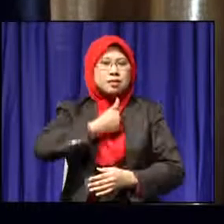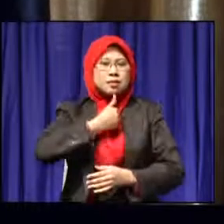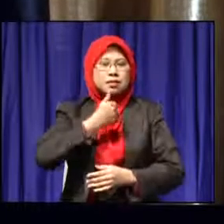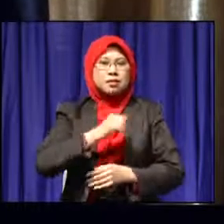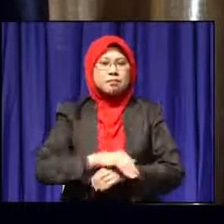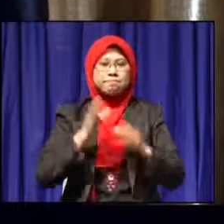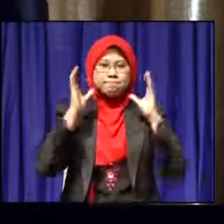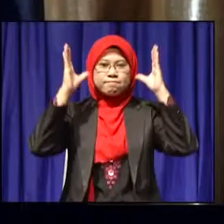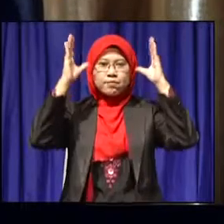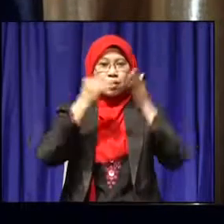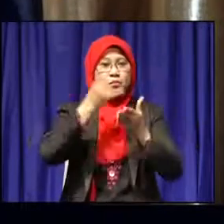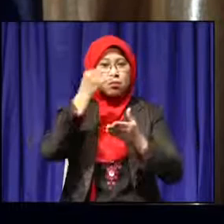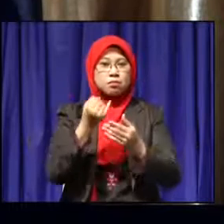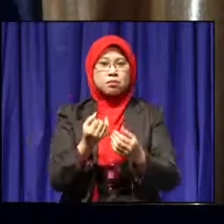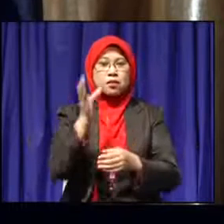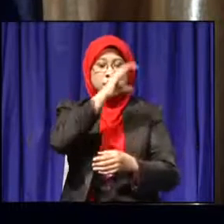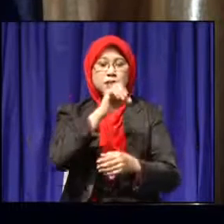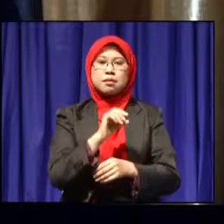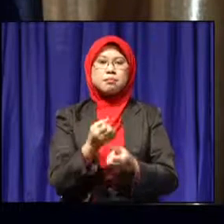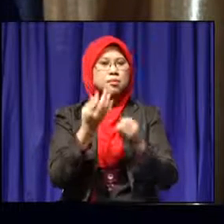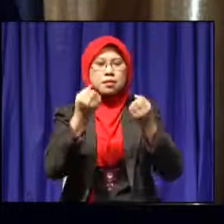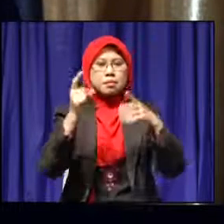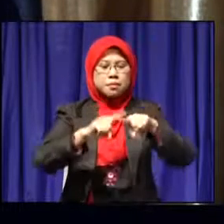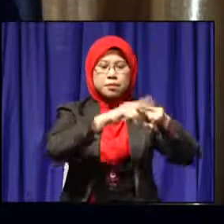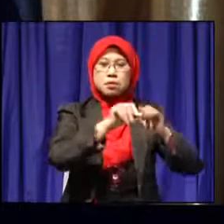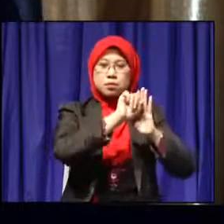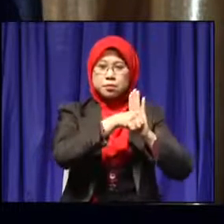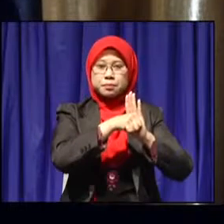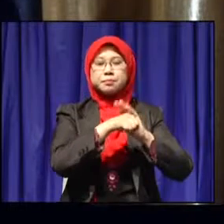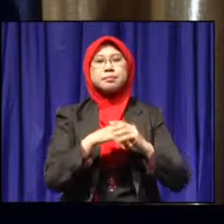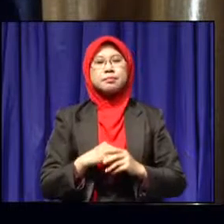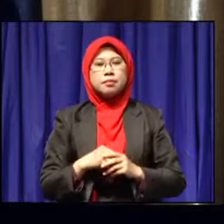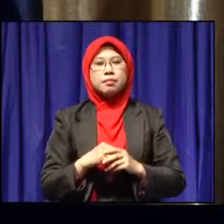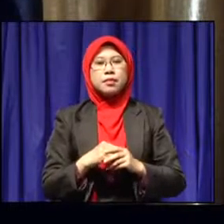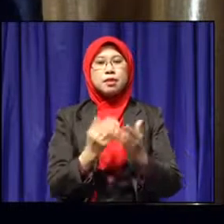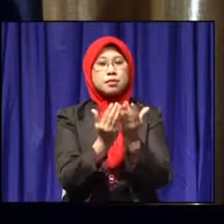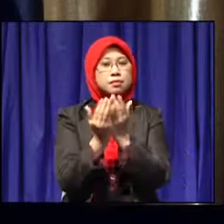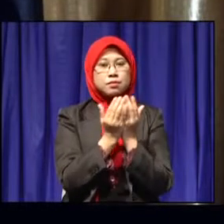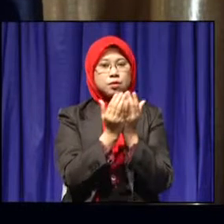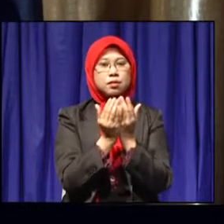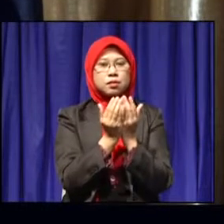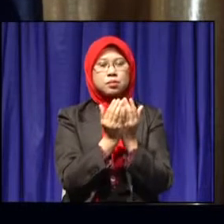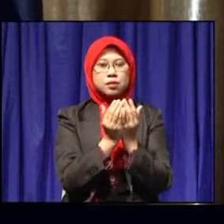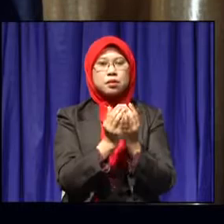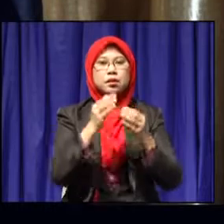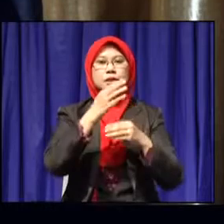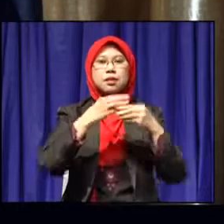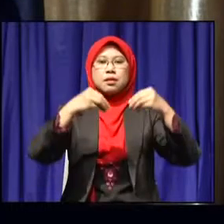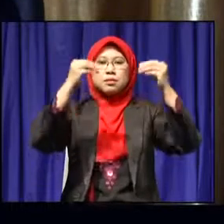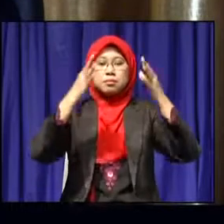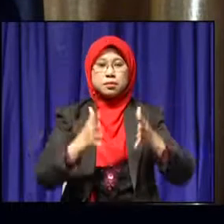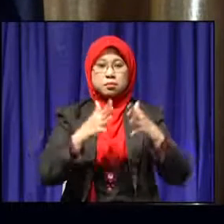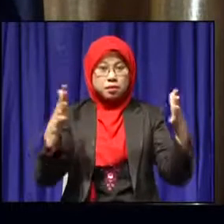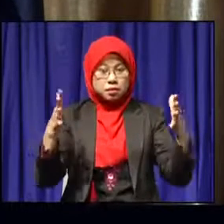sebagai sumber dan nyaman hal pihak sekolah juga cukup tinggi dan penutup beku penting untuk